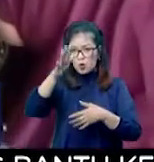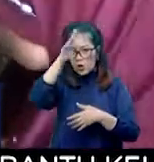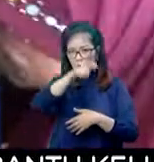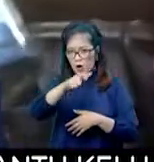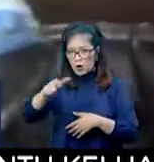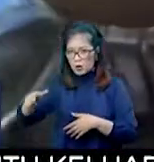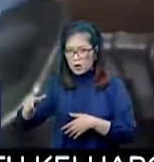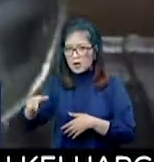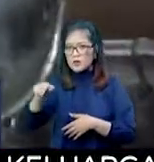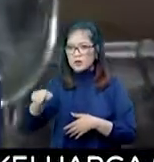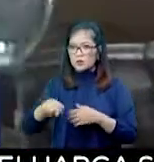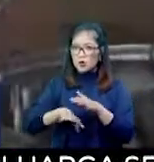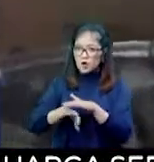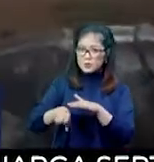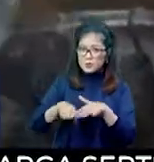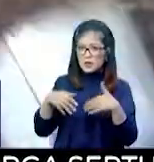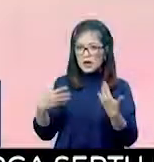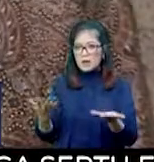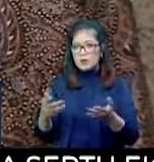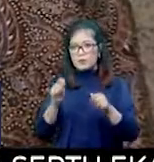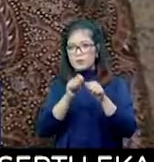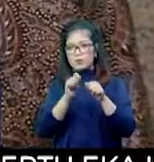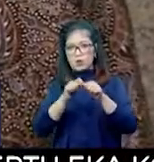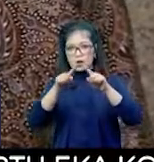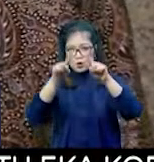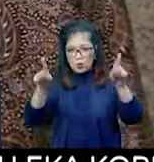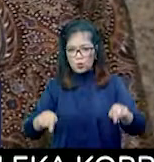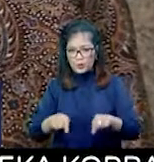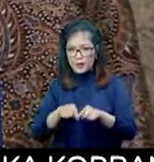goreng curah hingga pemalsuan dokumen. Adanya